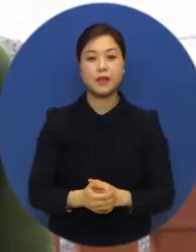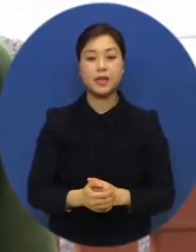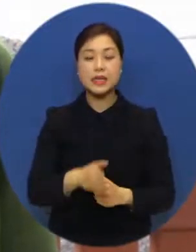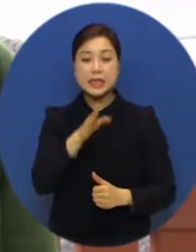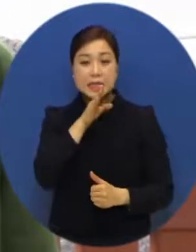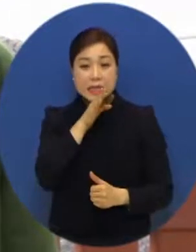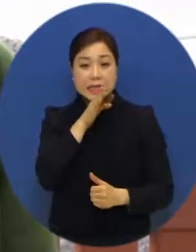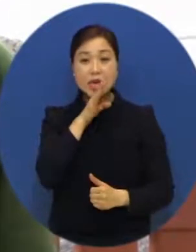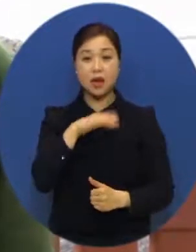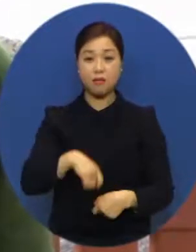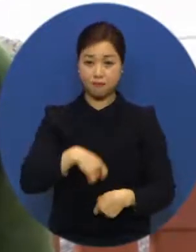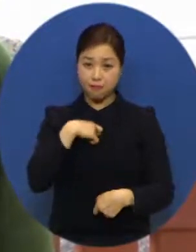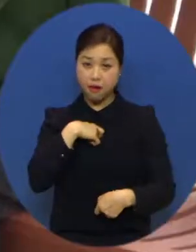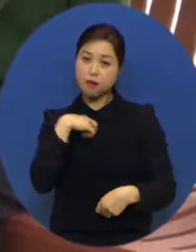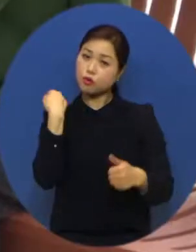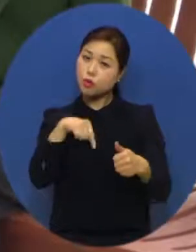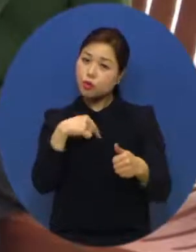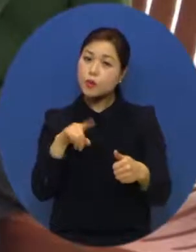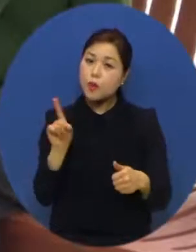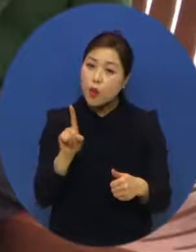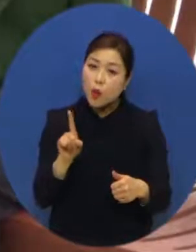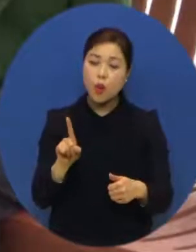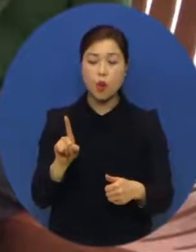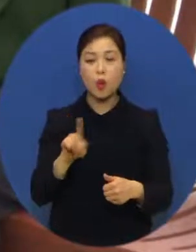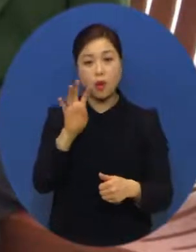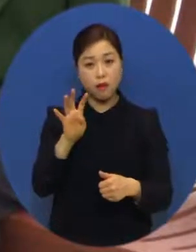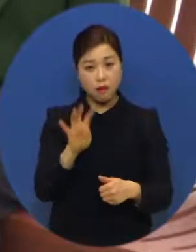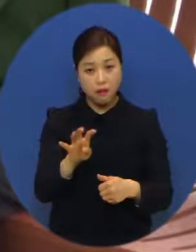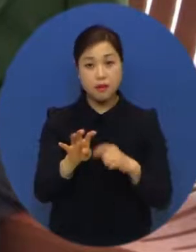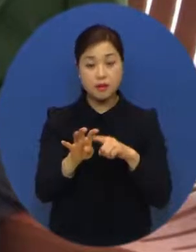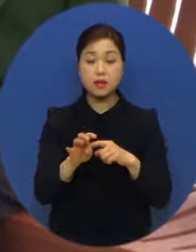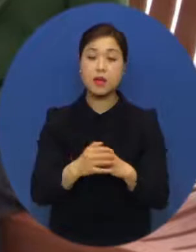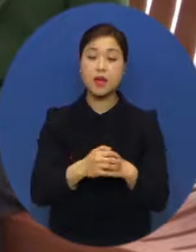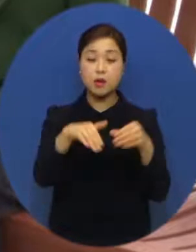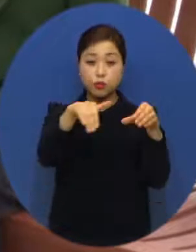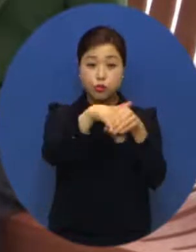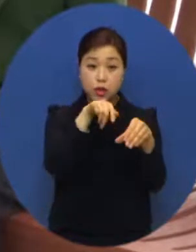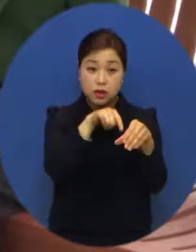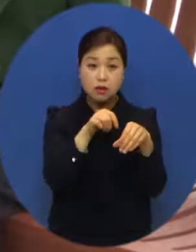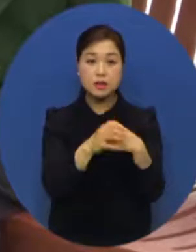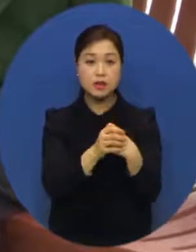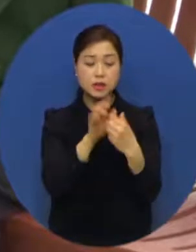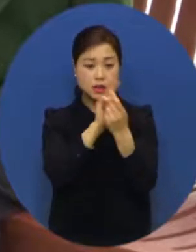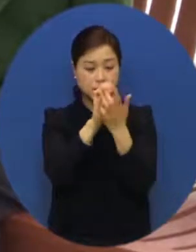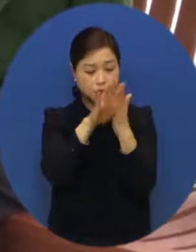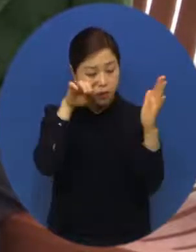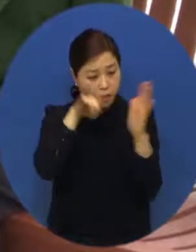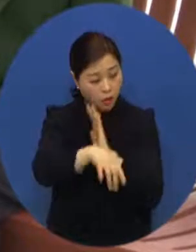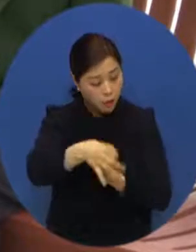진정한 교육이라는 게 어떤 건가? 라고 했을 때 문화는 현장에 답이 있었고요.